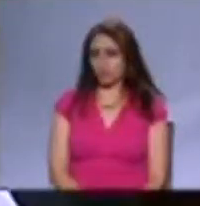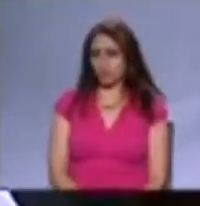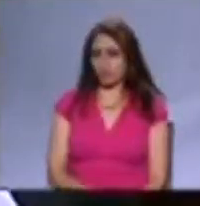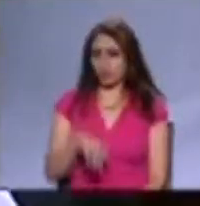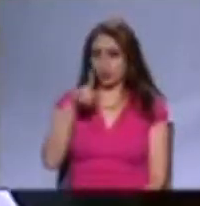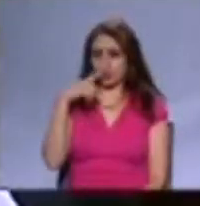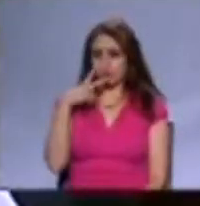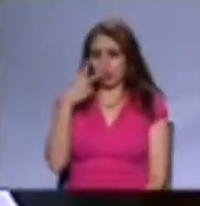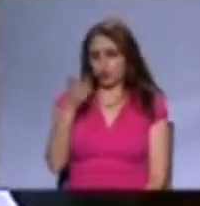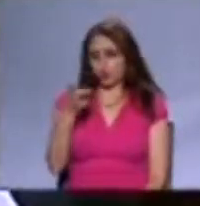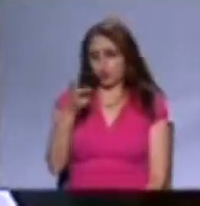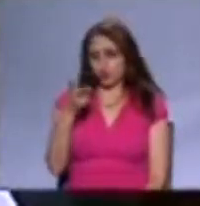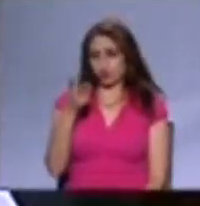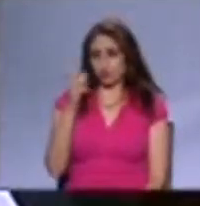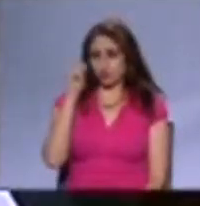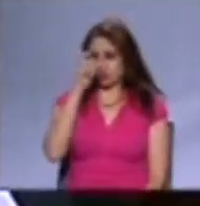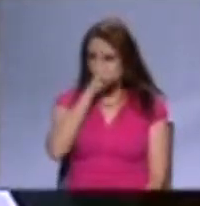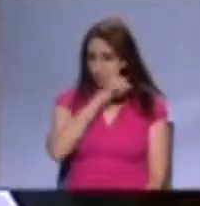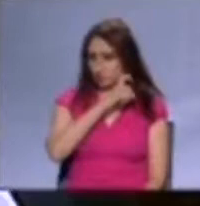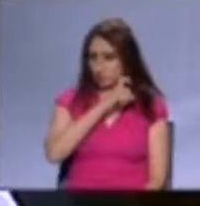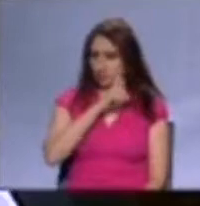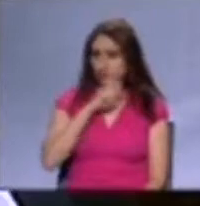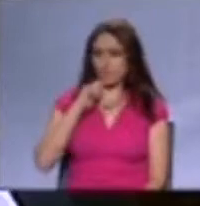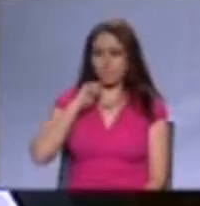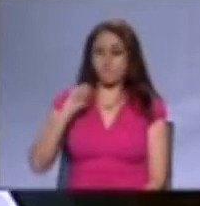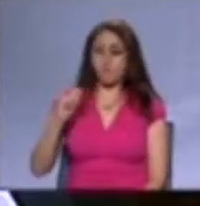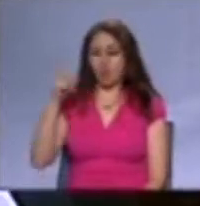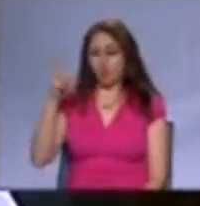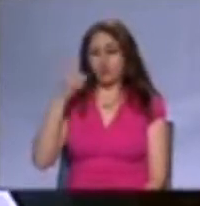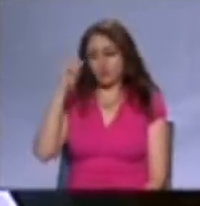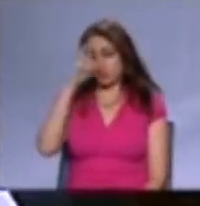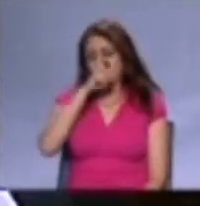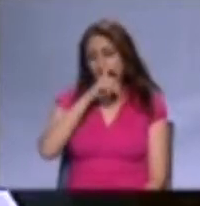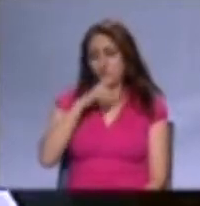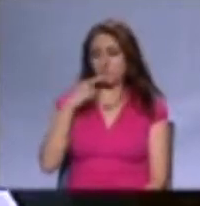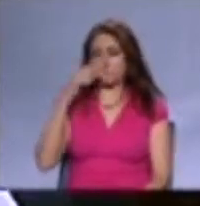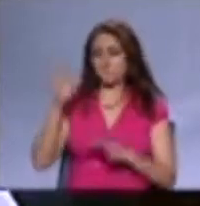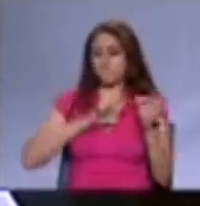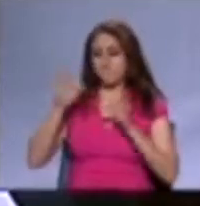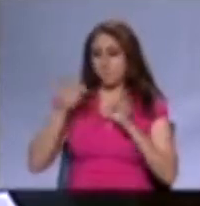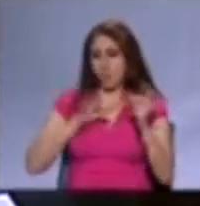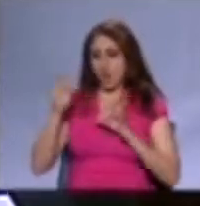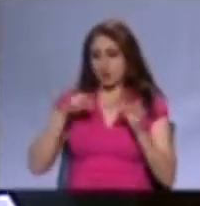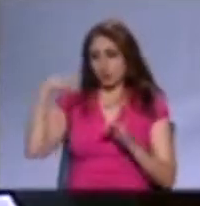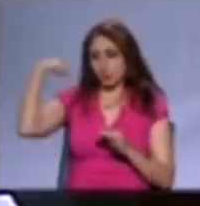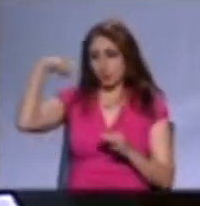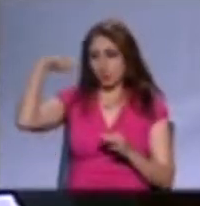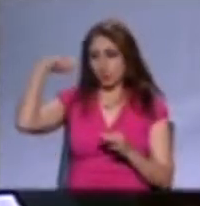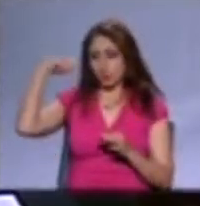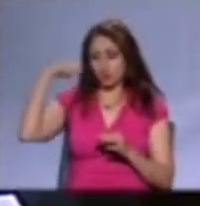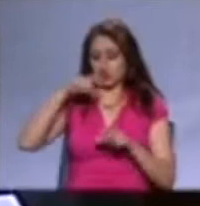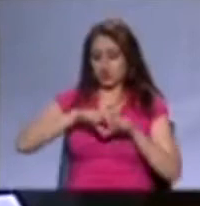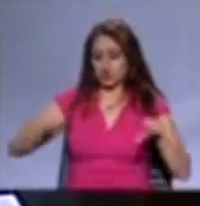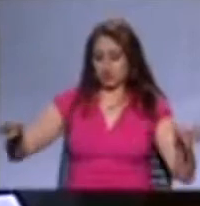زي ما شفتوا حضراتكم مشكله المواطنين في عزبه سويله محافظه القليوبيه. الحقيقه رحنا للمهندس خالد عبد العزيز مدير عام مشروعات الصرف